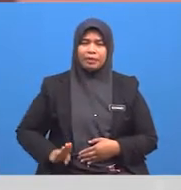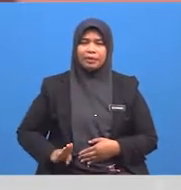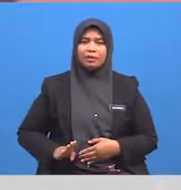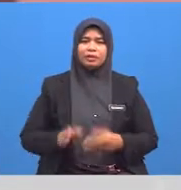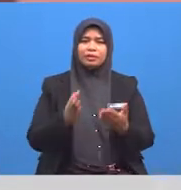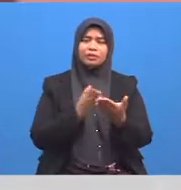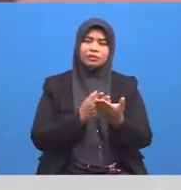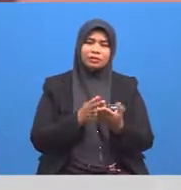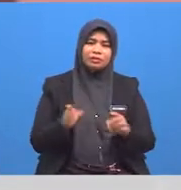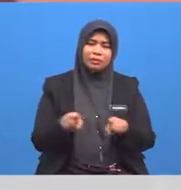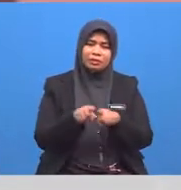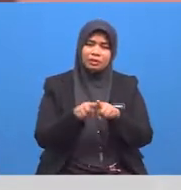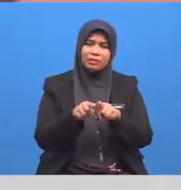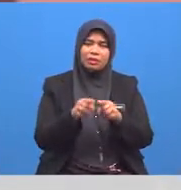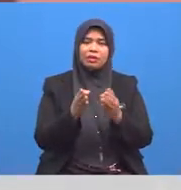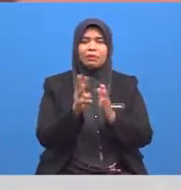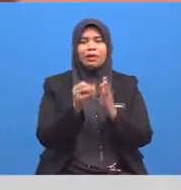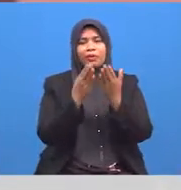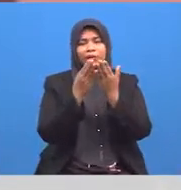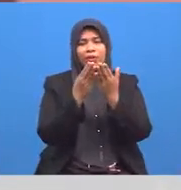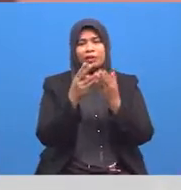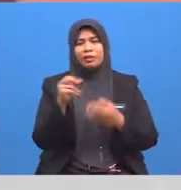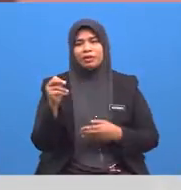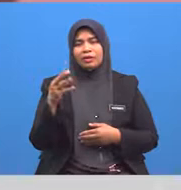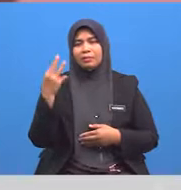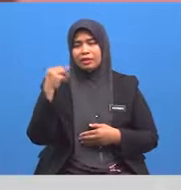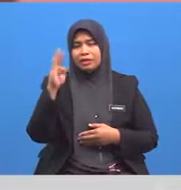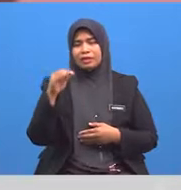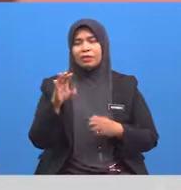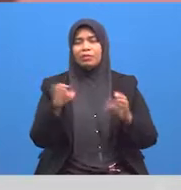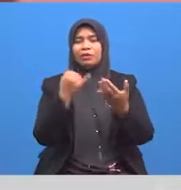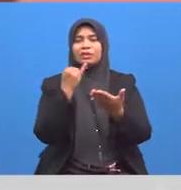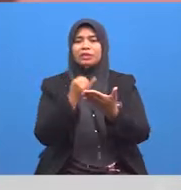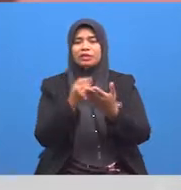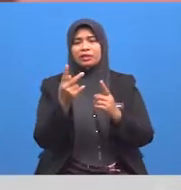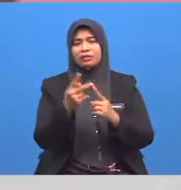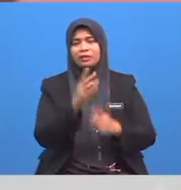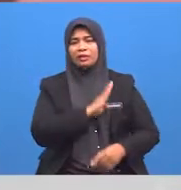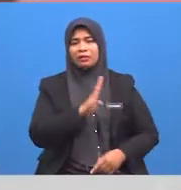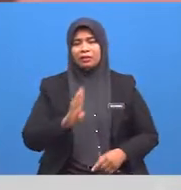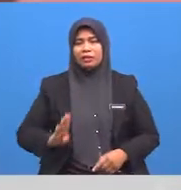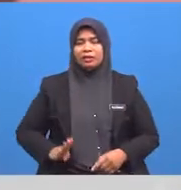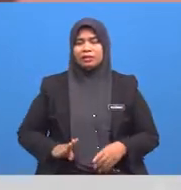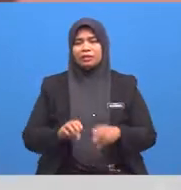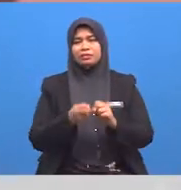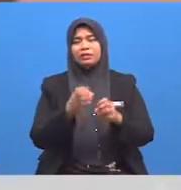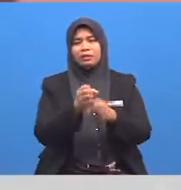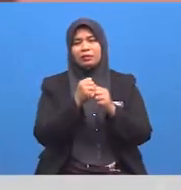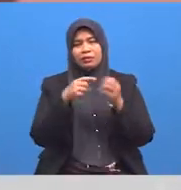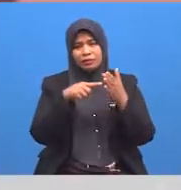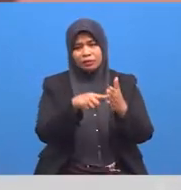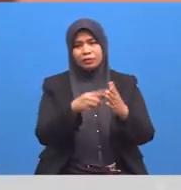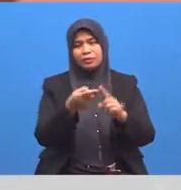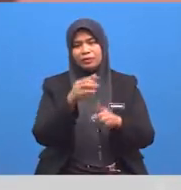turut mendoakan Mereka ia menjadi minyak Supaya diberikan Hidayah oleh Allah subhanahuwata'ala